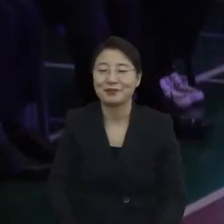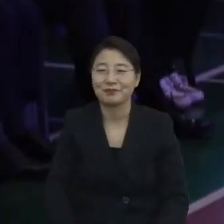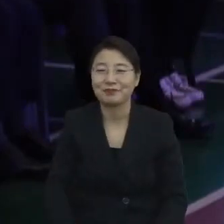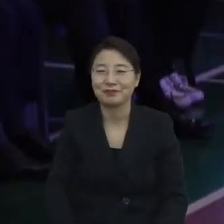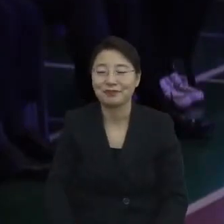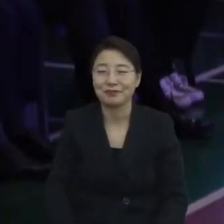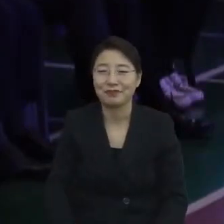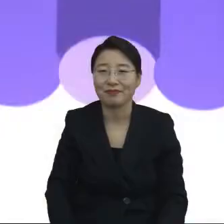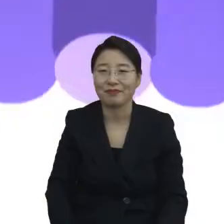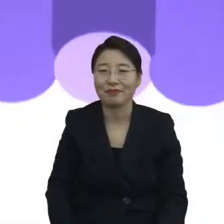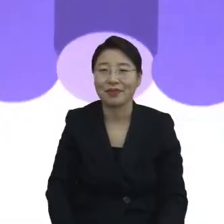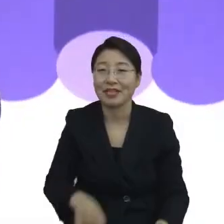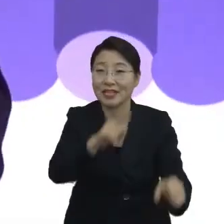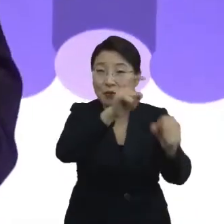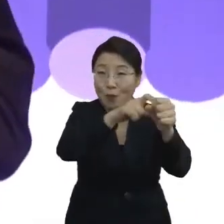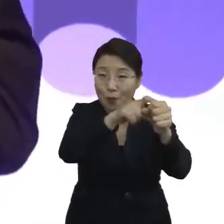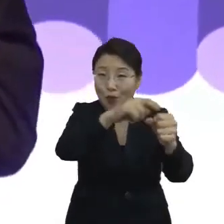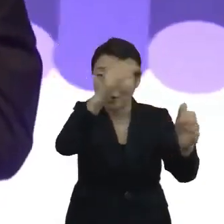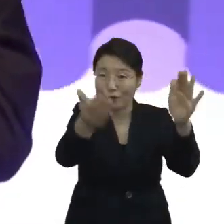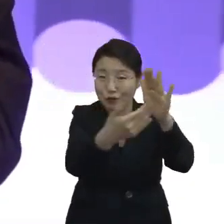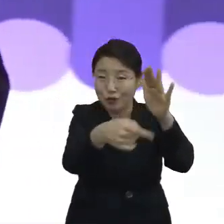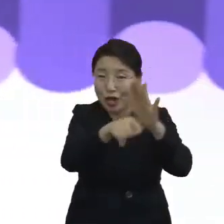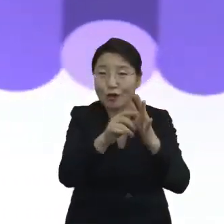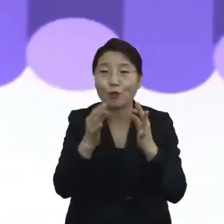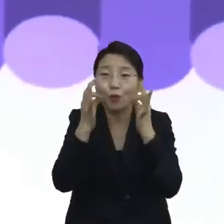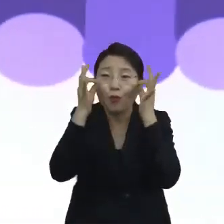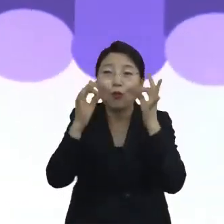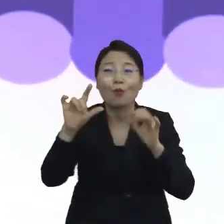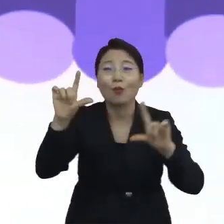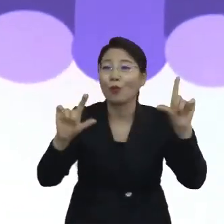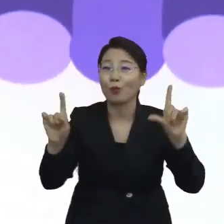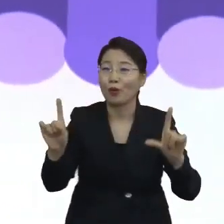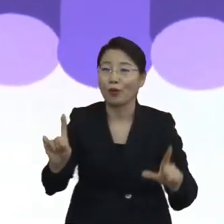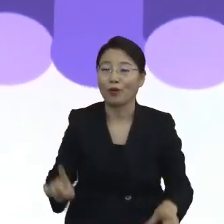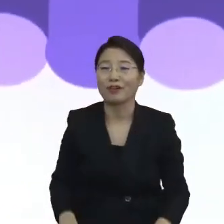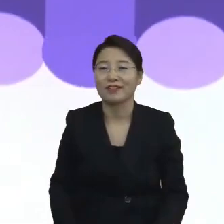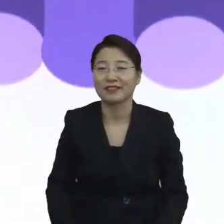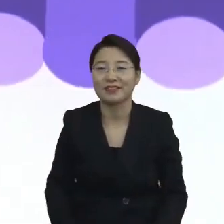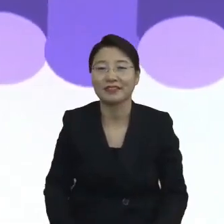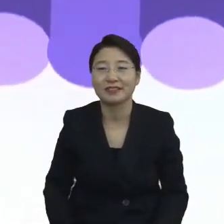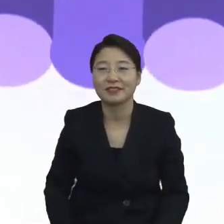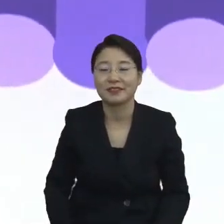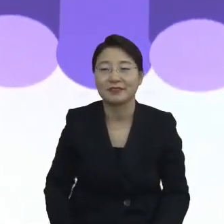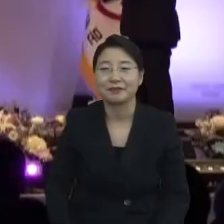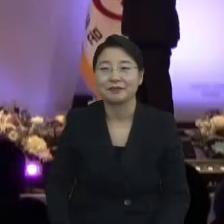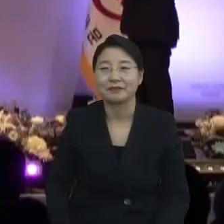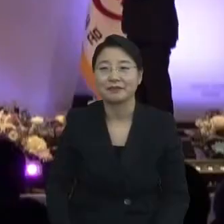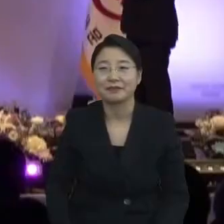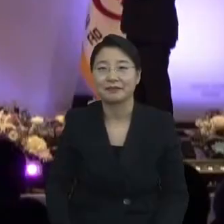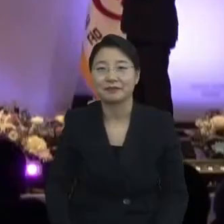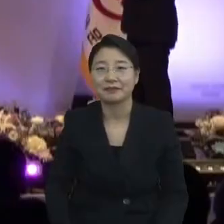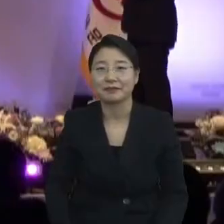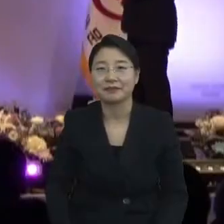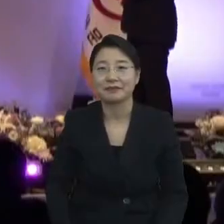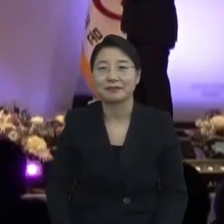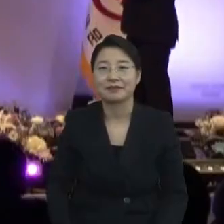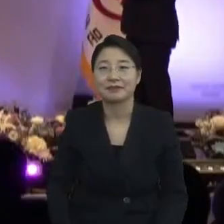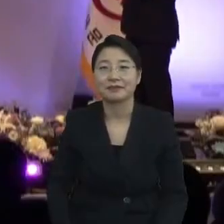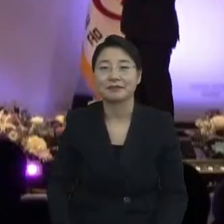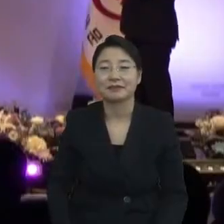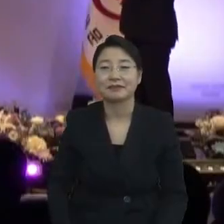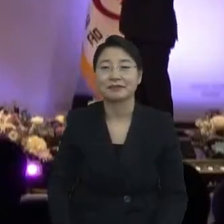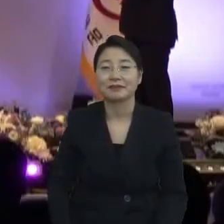네, 이제 그렇게 만들기 위해서는 어떤 노력을 해야 될까 하는 걸 보겠습니다. 이제 이런 것들이 그